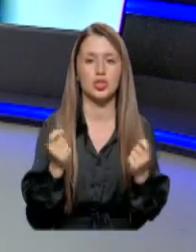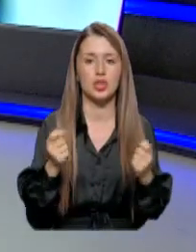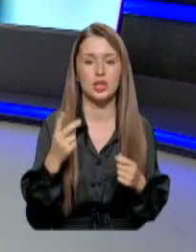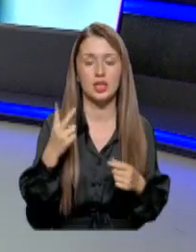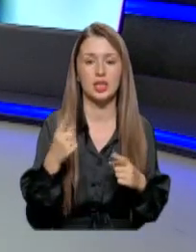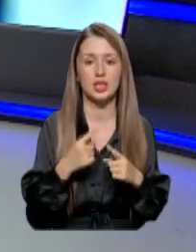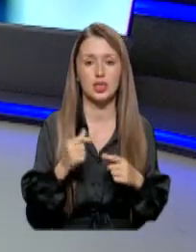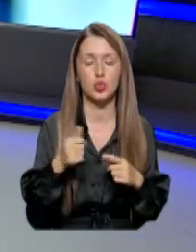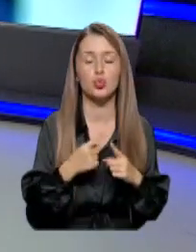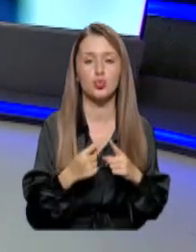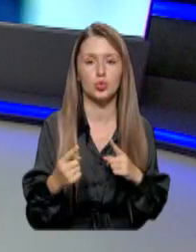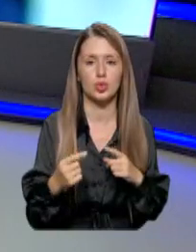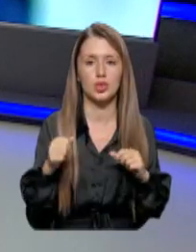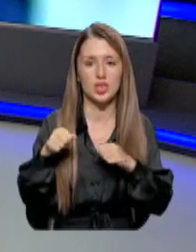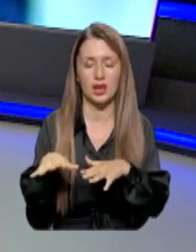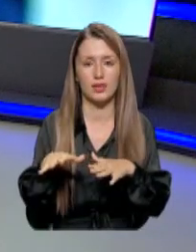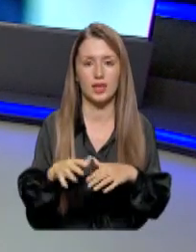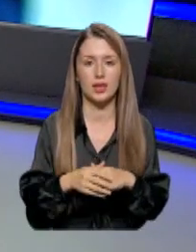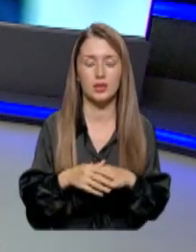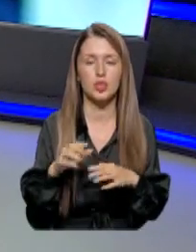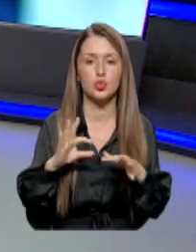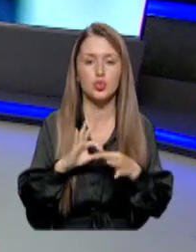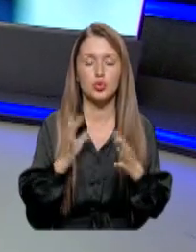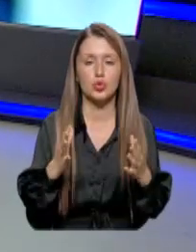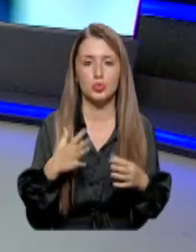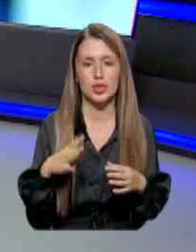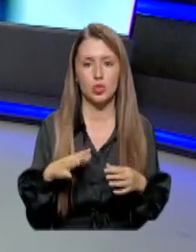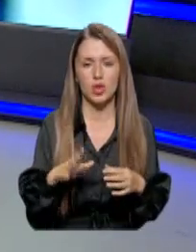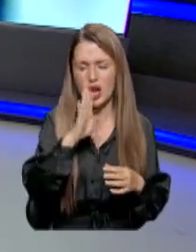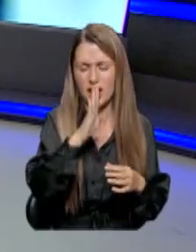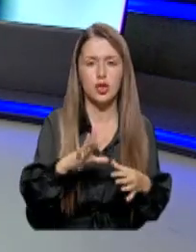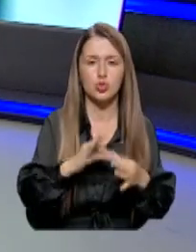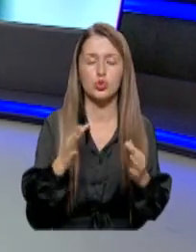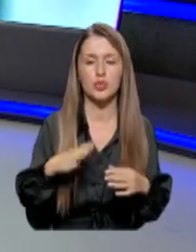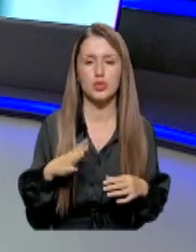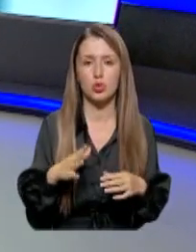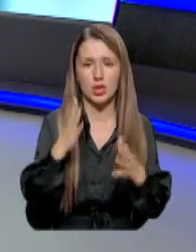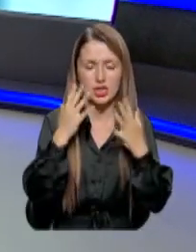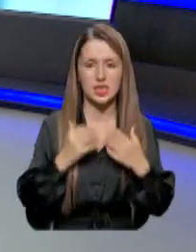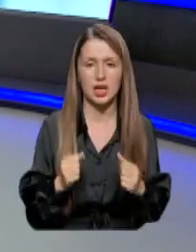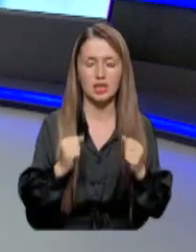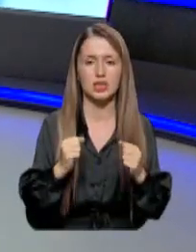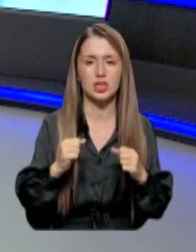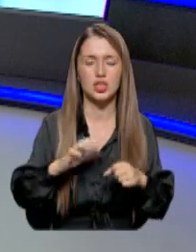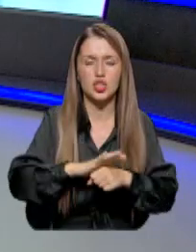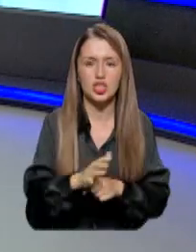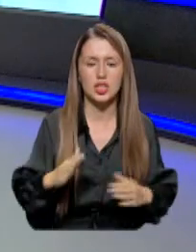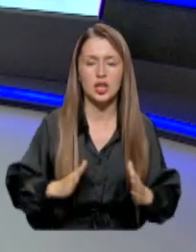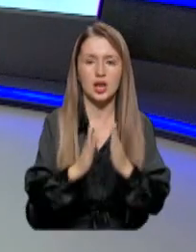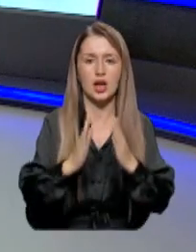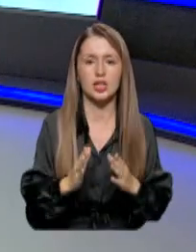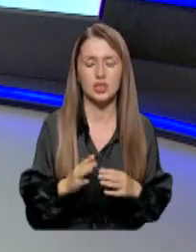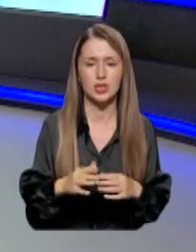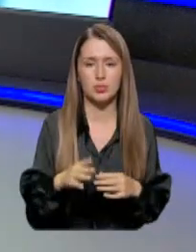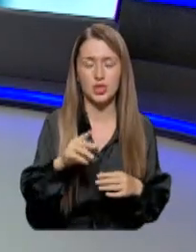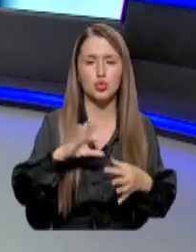gündür grevdeydi. Bir çözüm istiyorlar artık, net bir çözüm istiyorlar sağlıkta şiddete ve cinayetlere karşı. Net bir çözüm için